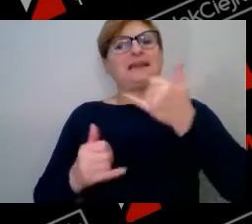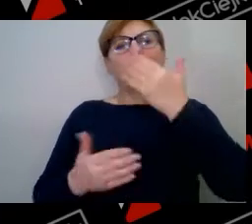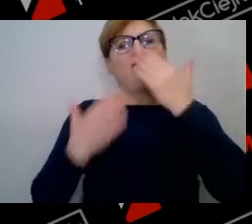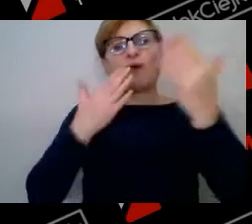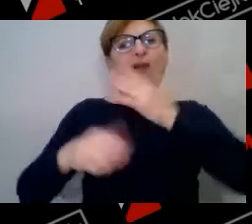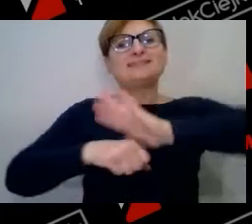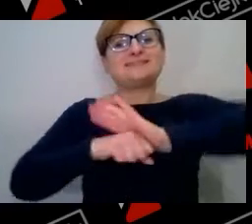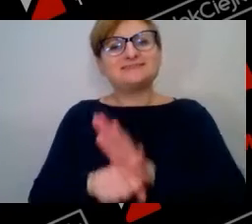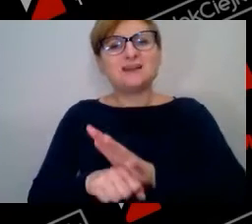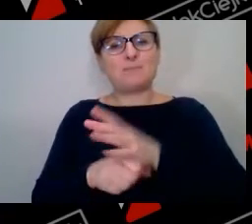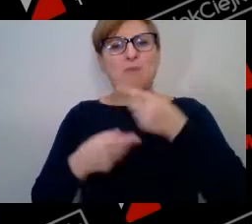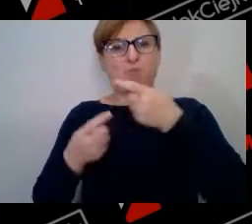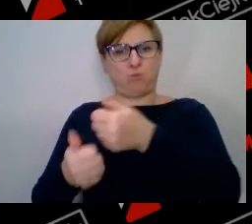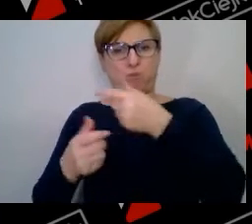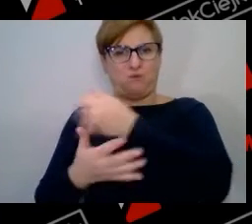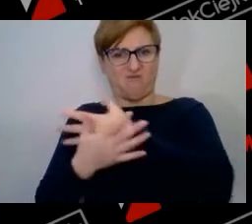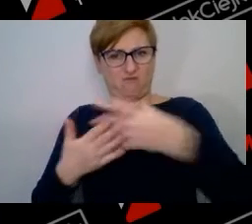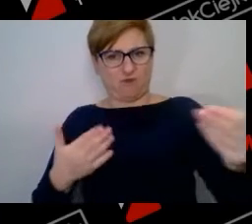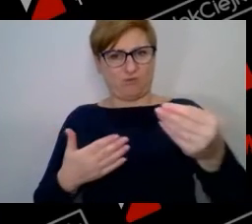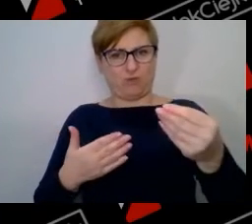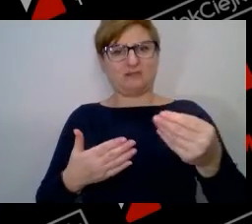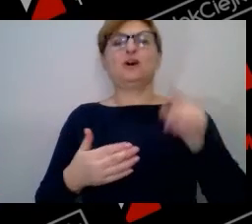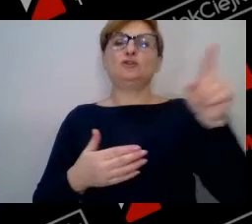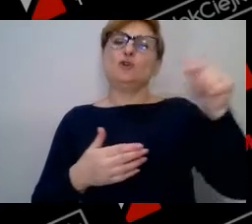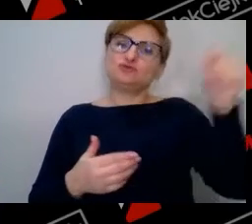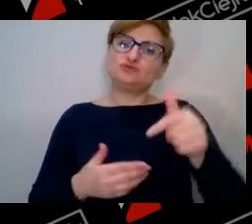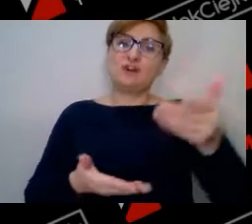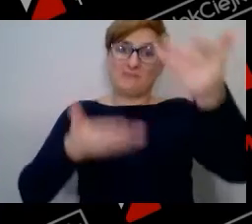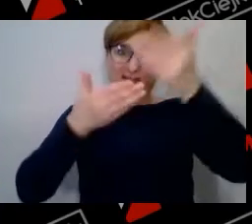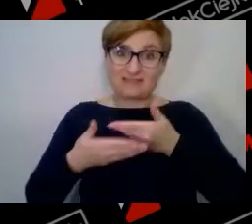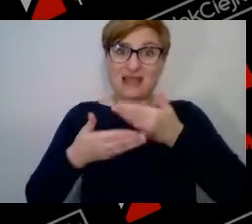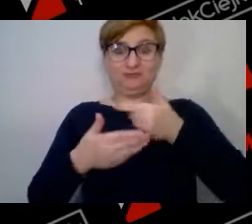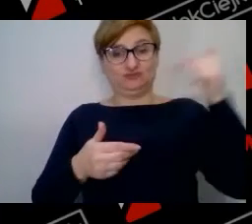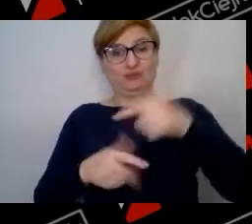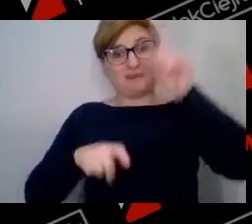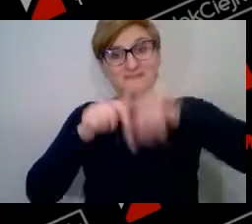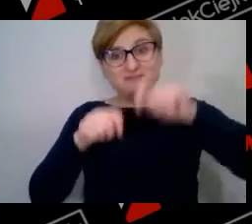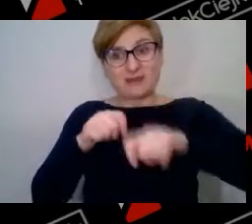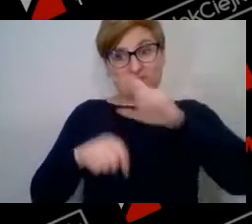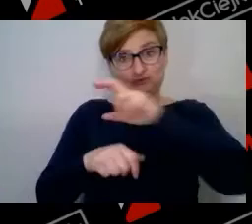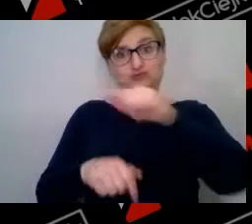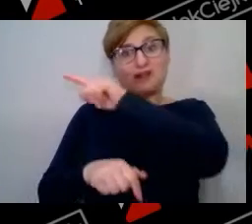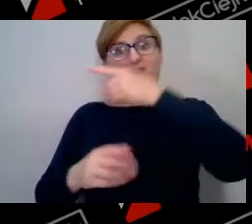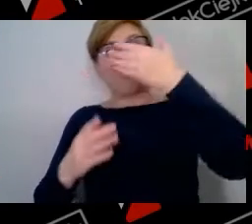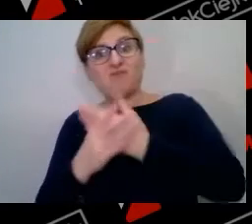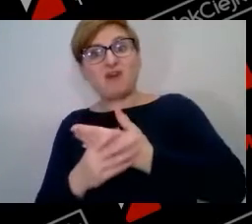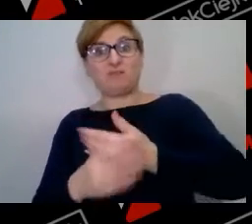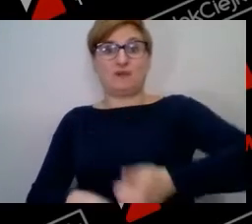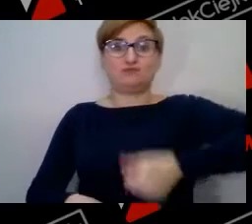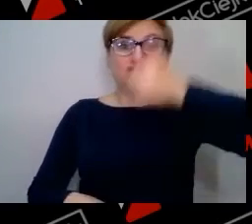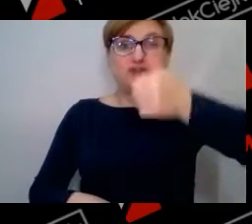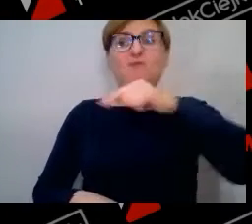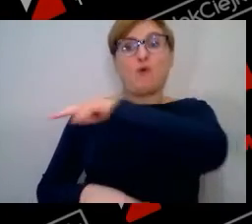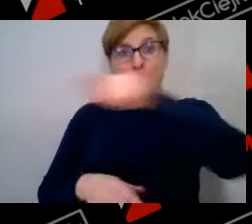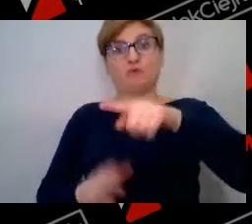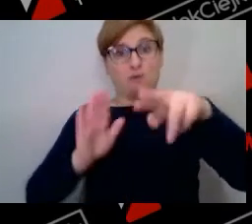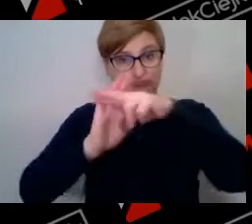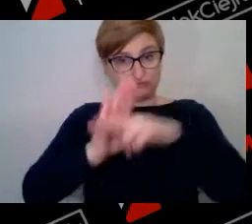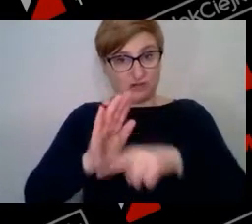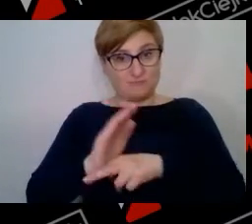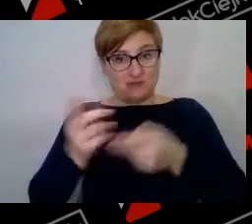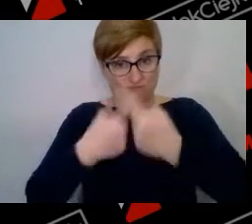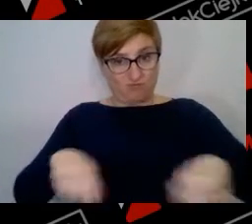kobiet i daje narzędzie do tego sprawdzania, czy pracodawca faktycznie przestrzega w tym zakresie prawa.